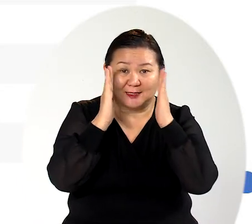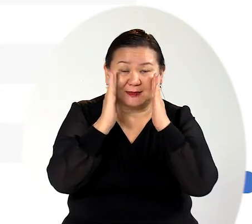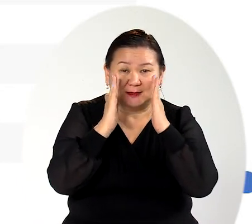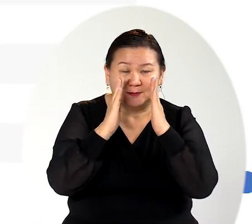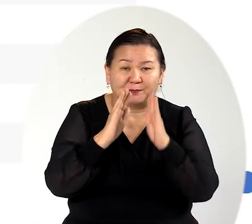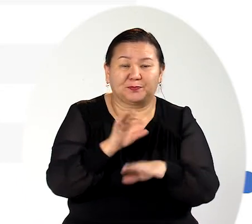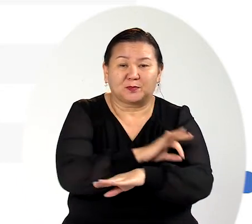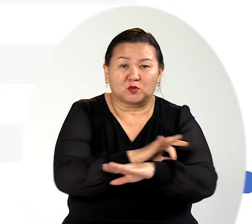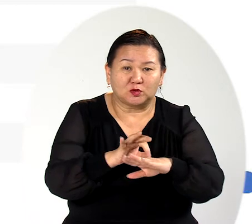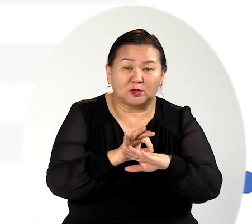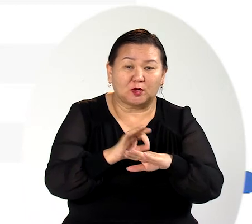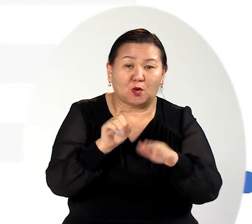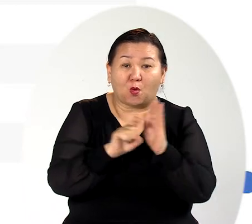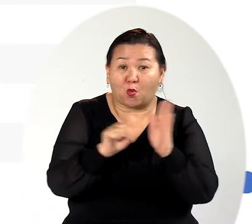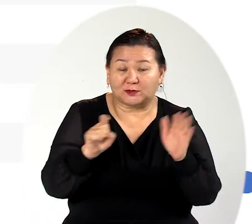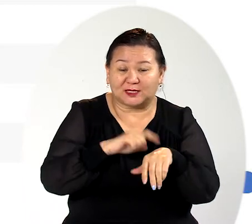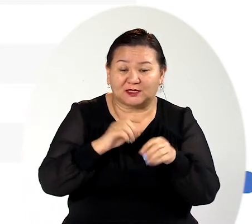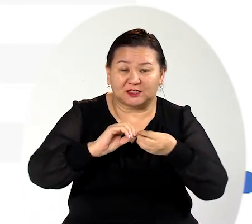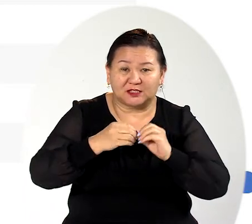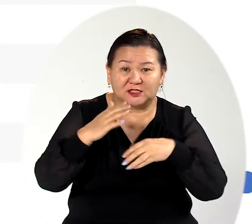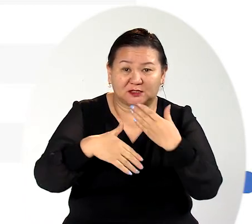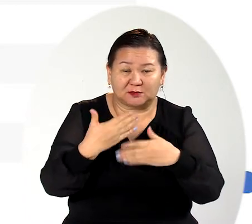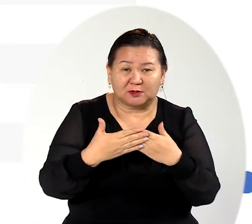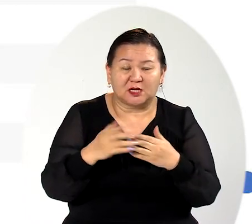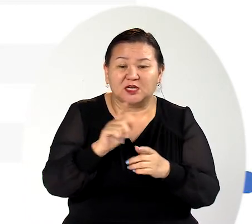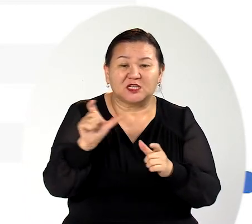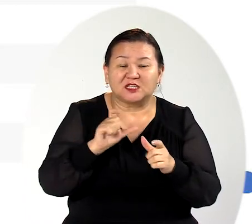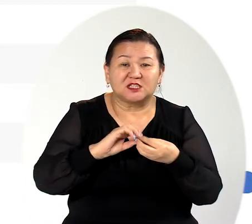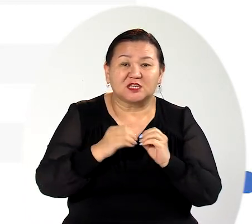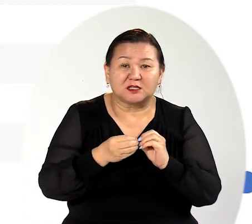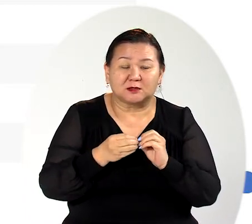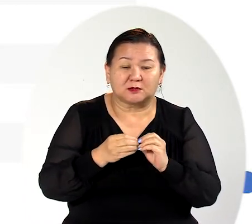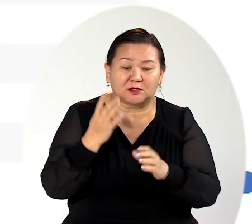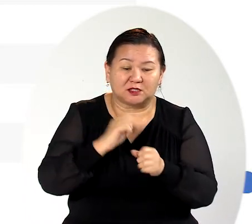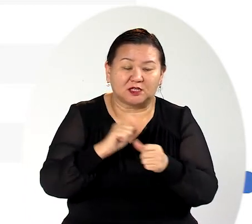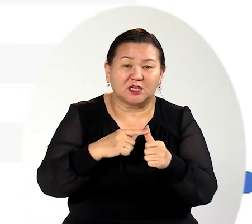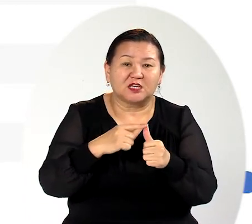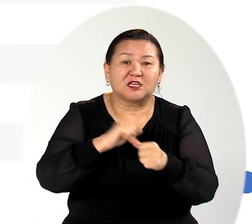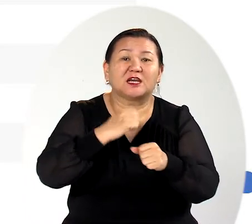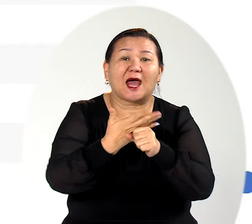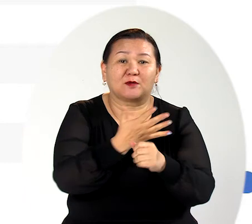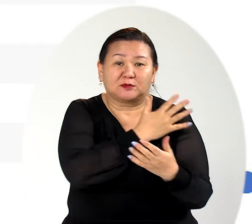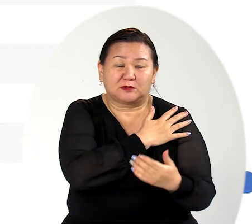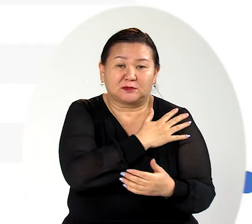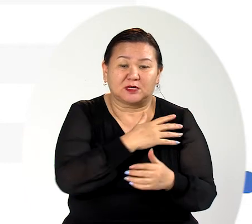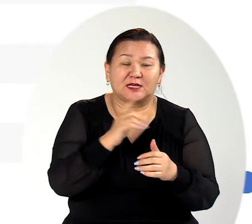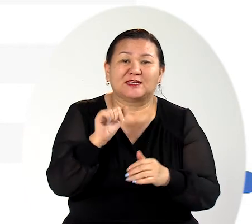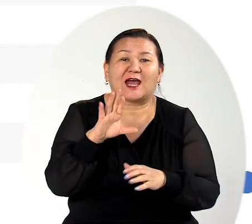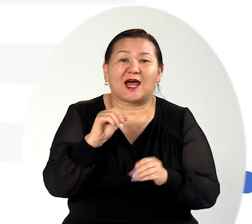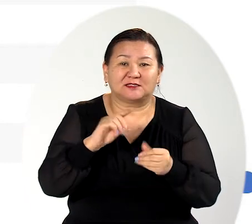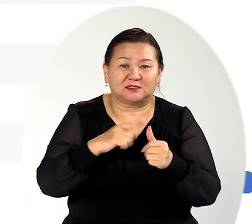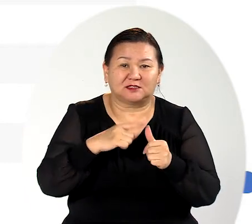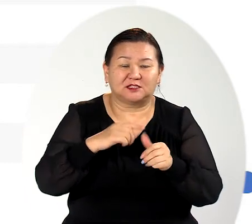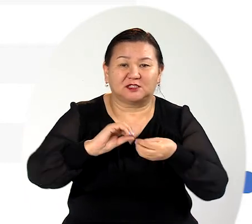нь төслийн хугацаанд хийж гүйцэтгэх ажлуудаа бичнэ. А тэдгээрийн хэдийг гүйцэтгэхийн хариуцах эзэн нь хэн байх юм, хэрхэн хийх юм бэ